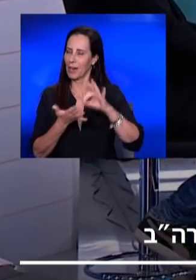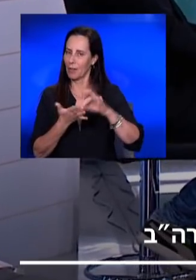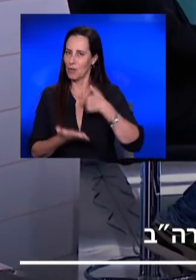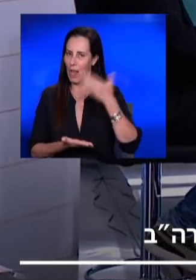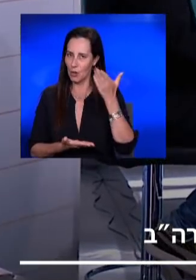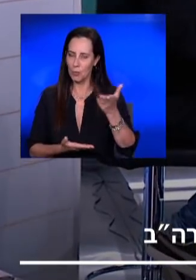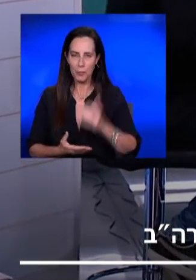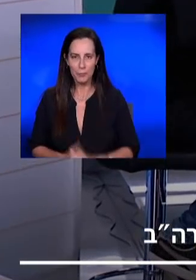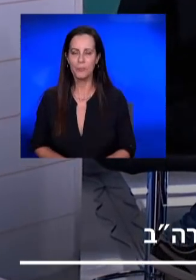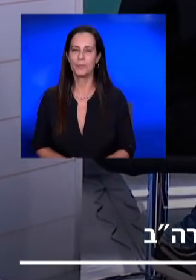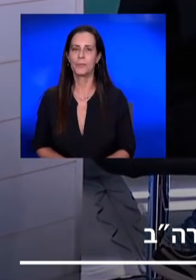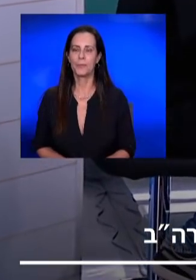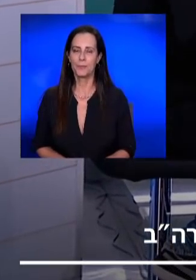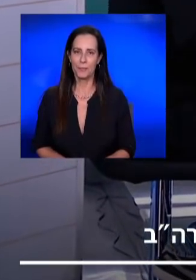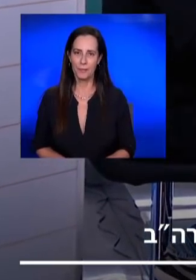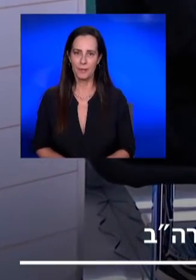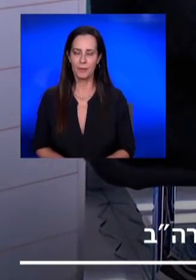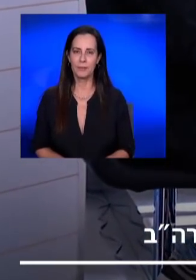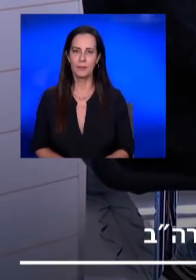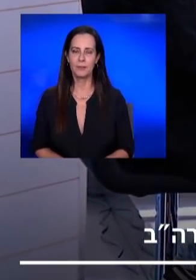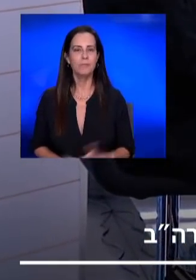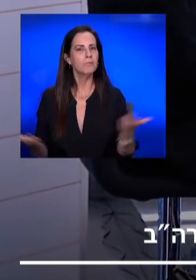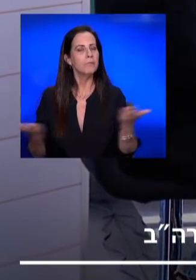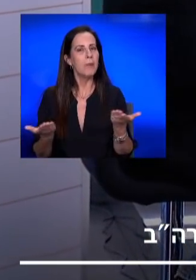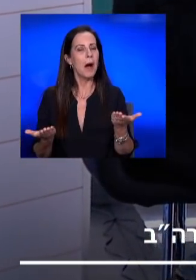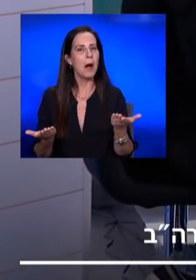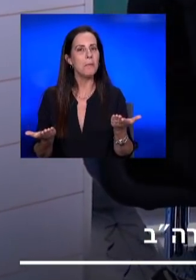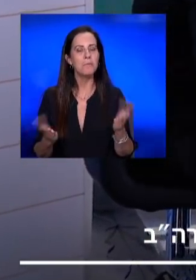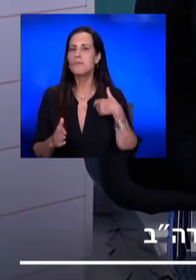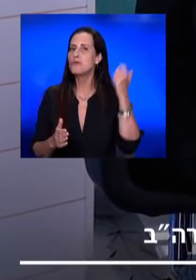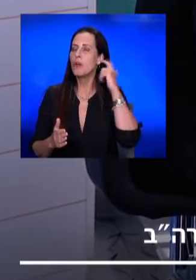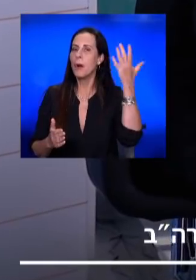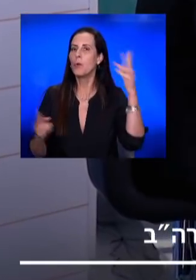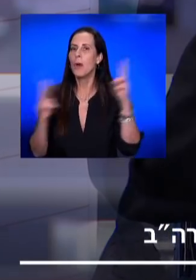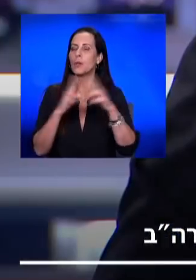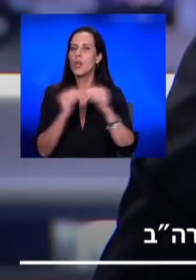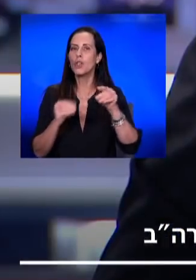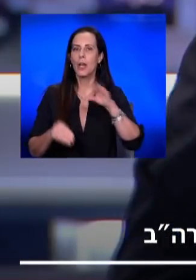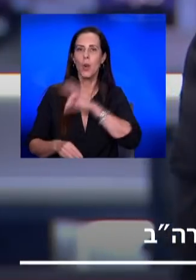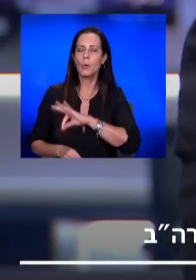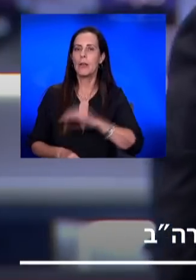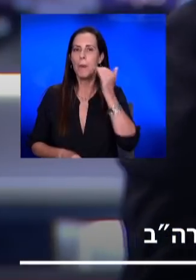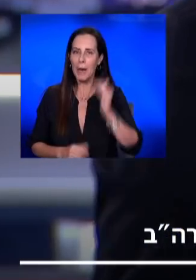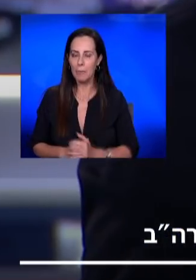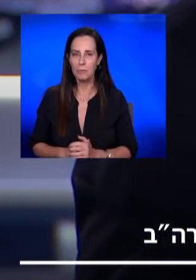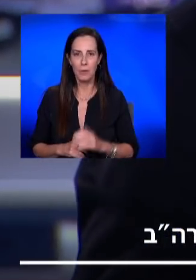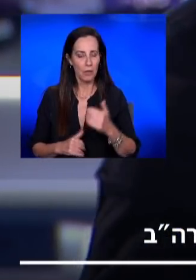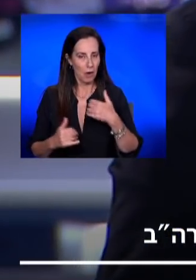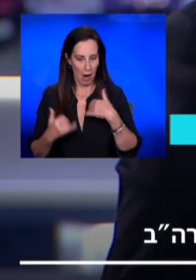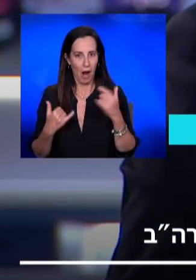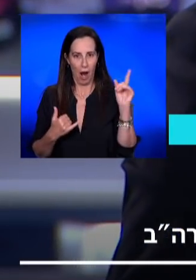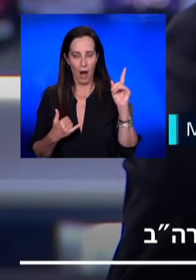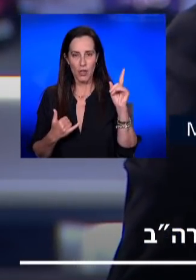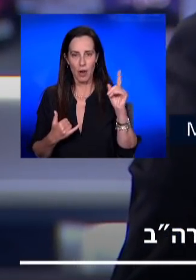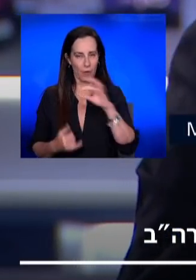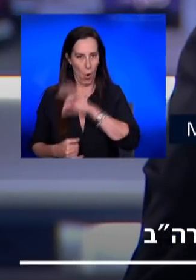מואב ורדי. ערב טוב מואב. ערב טוב ליאל. מה אנחנו כבר שומעים מז'נבה? אז ממש בזמן שאנחנו מדברים כאן, ולדימיר